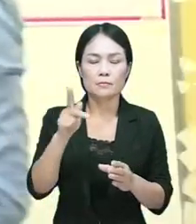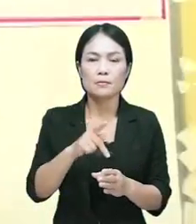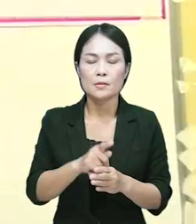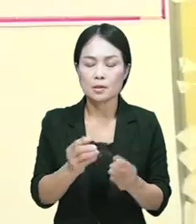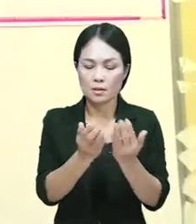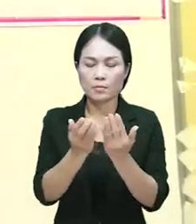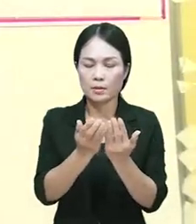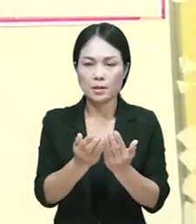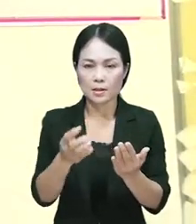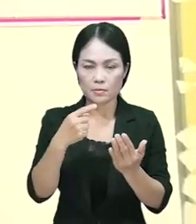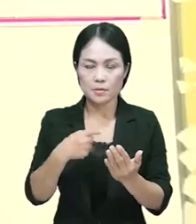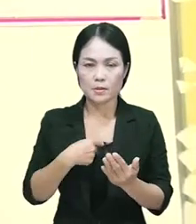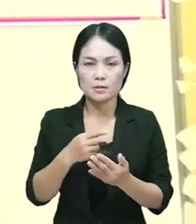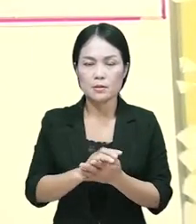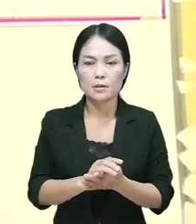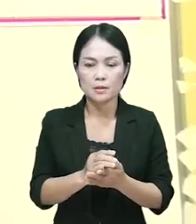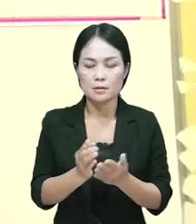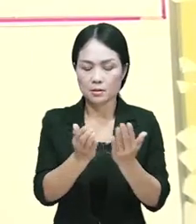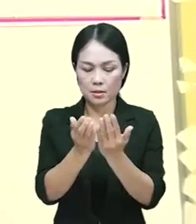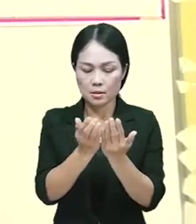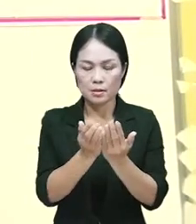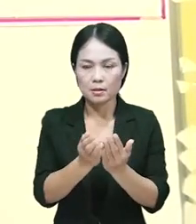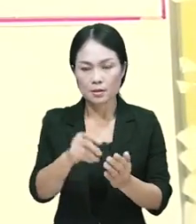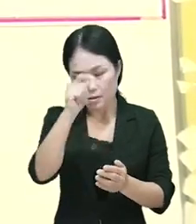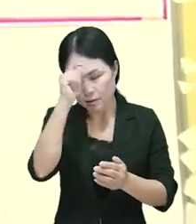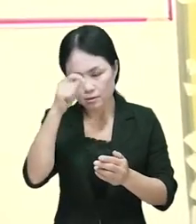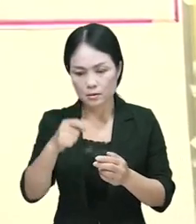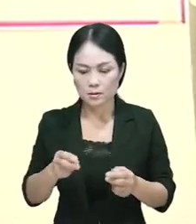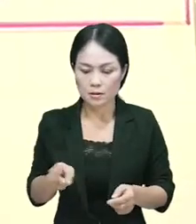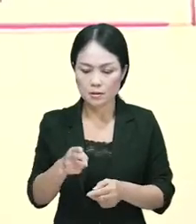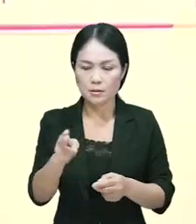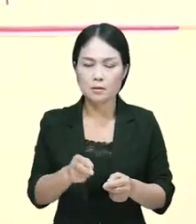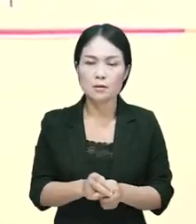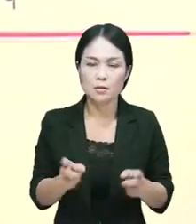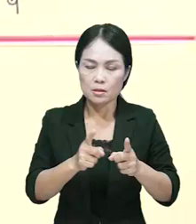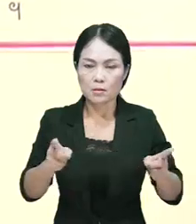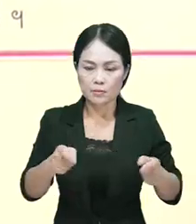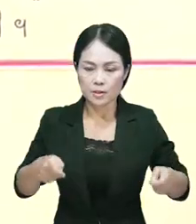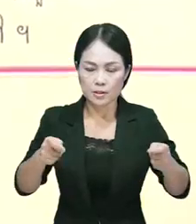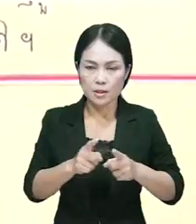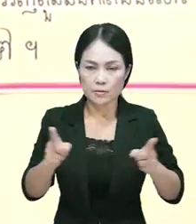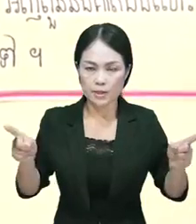រូកូនអំណានរឿងអន្ទង់វែងឆ្នាំងវែង